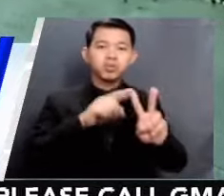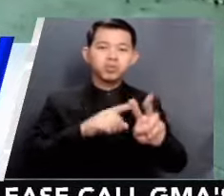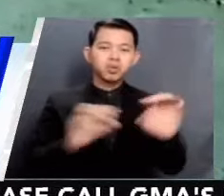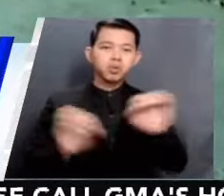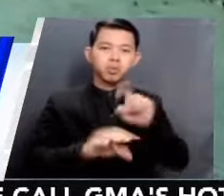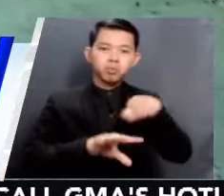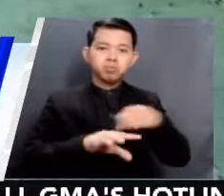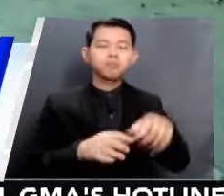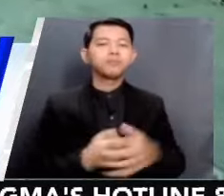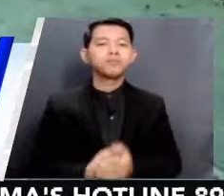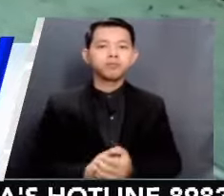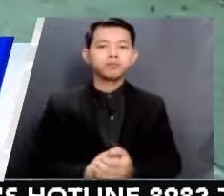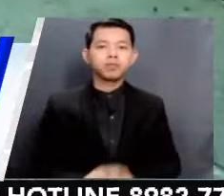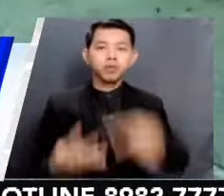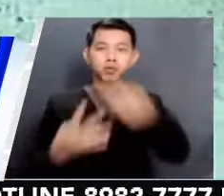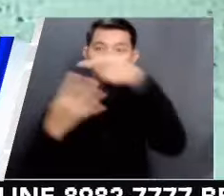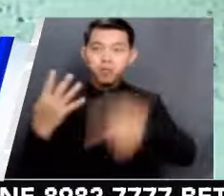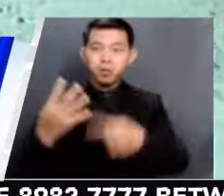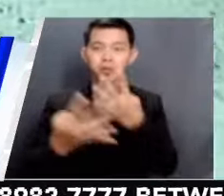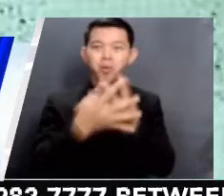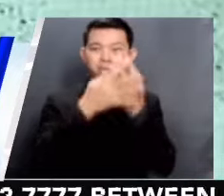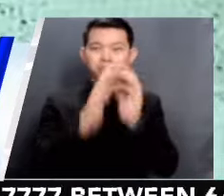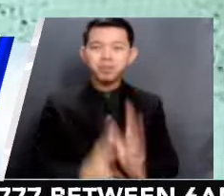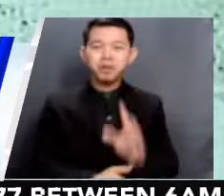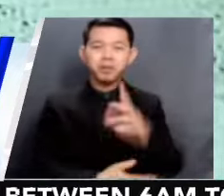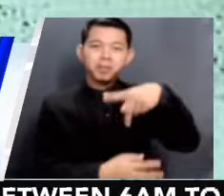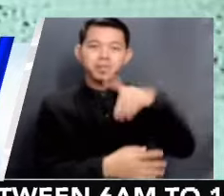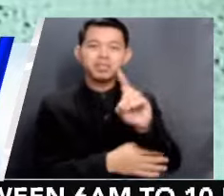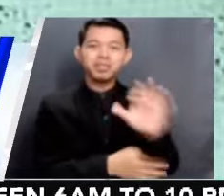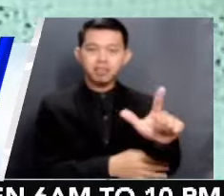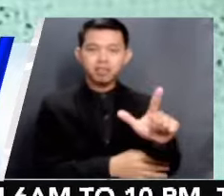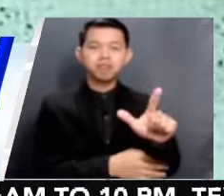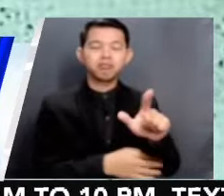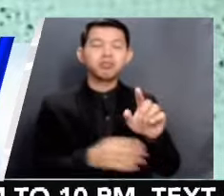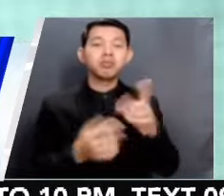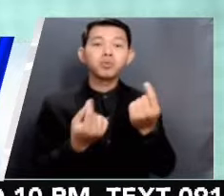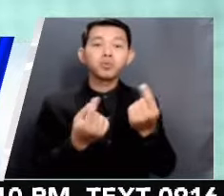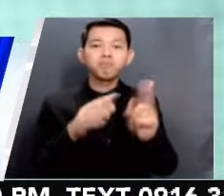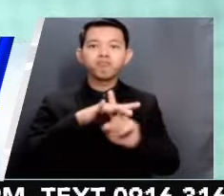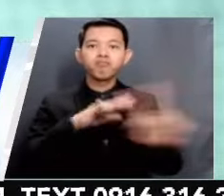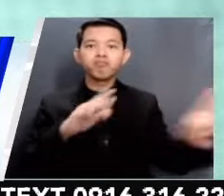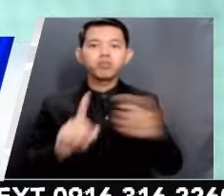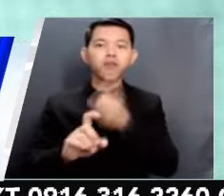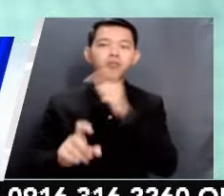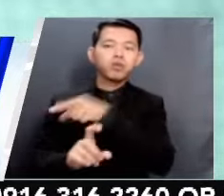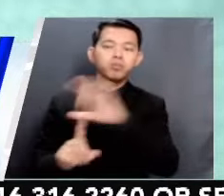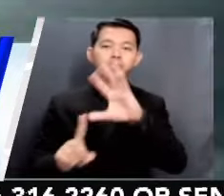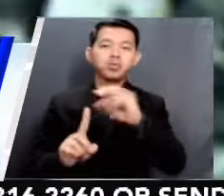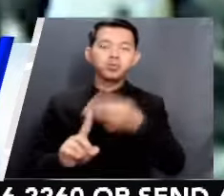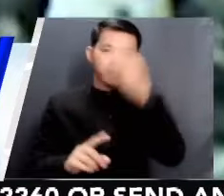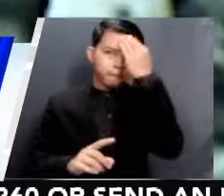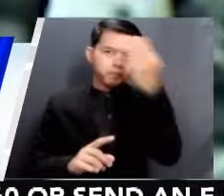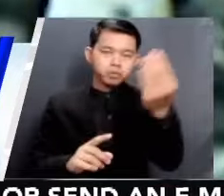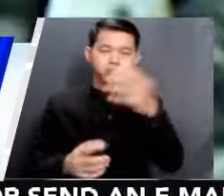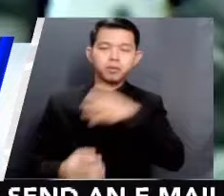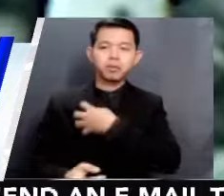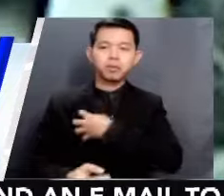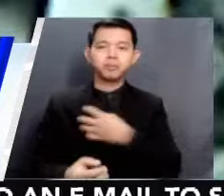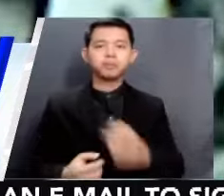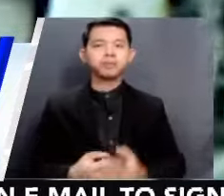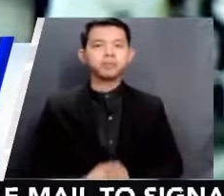of Deprived of Liberty o PDL pala, na tumakas sa custodial facility ng City of San Jose del Monte Police Station. Ang unang apat